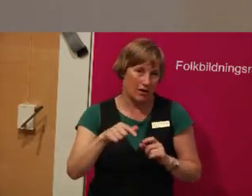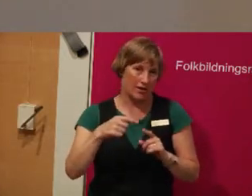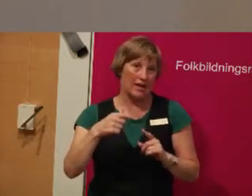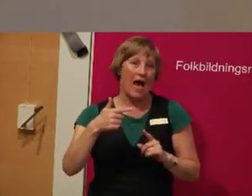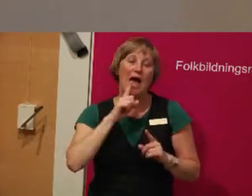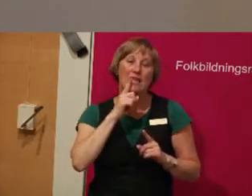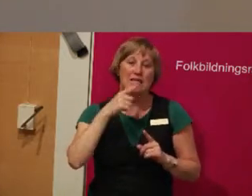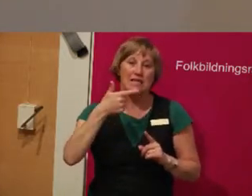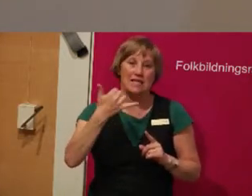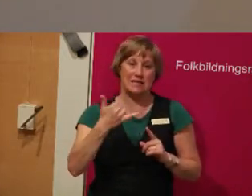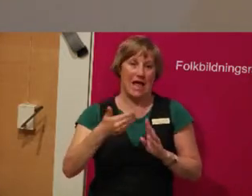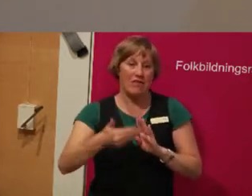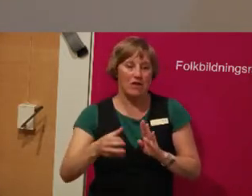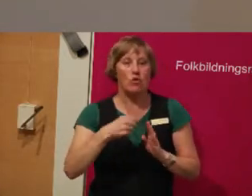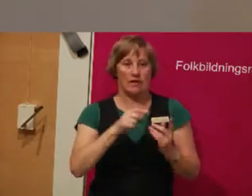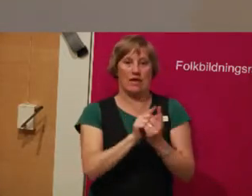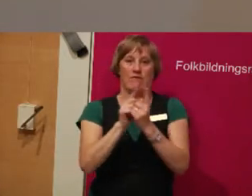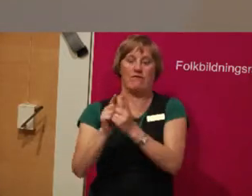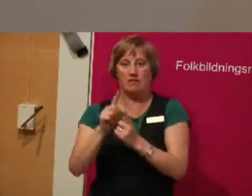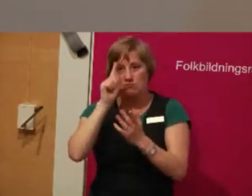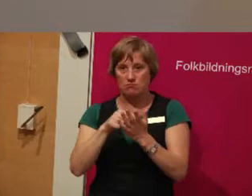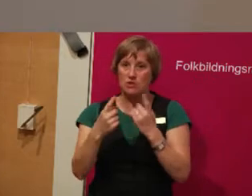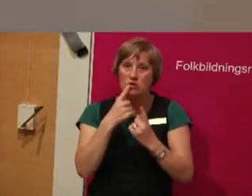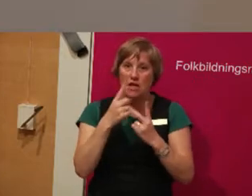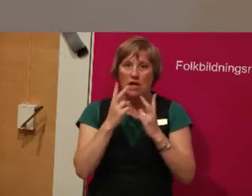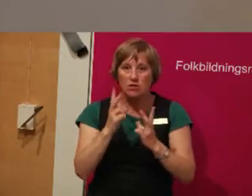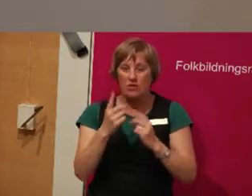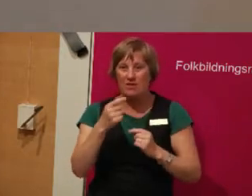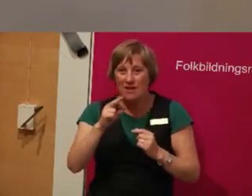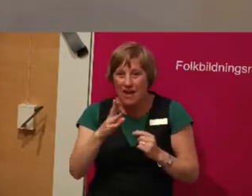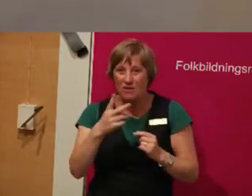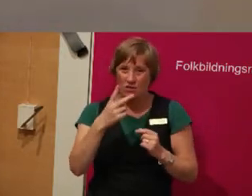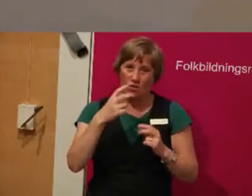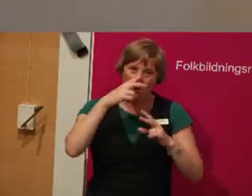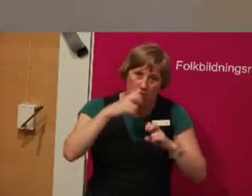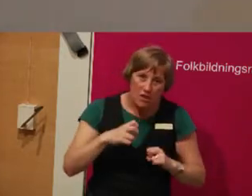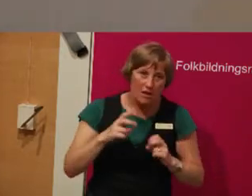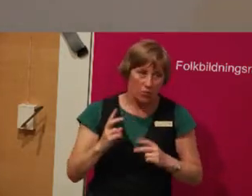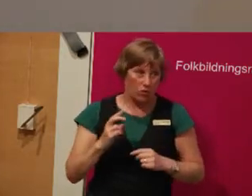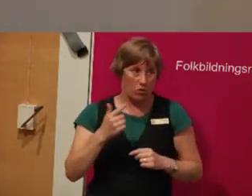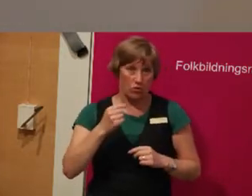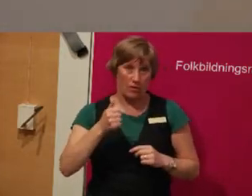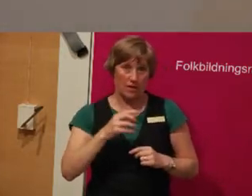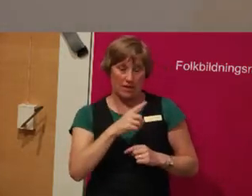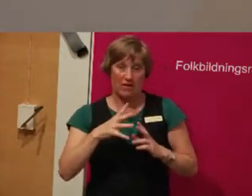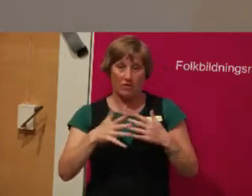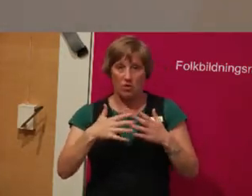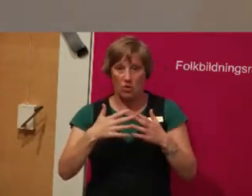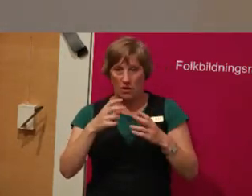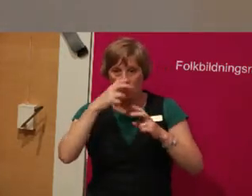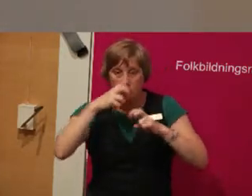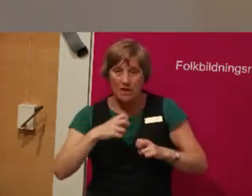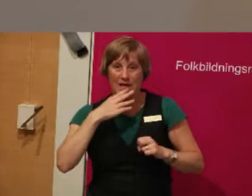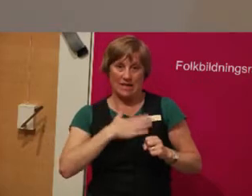kring saker och ting. Och just när det gäller, Tobias har tidigare hjälpt oss i en annan studie och tittat på ideellt arbete inom kultursektorn och konstaterat att